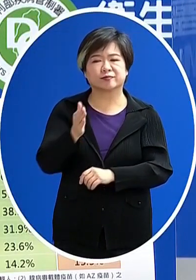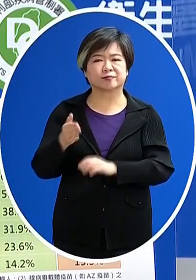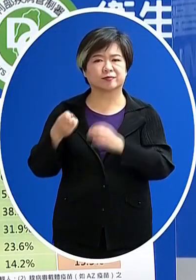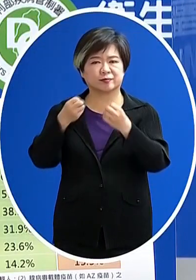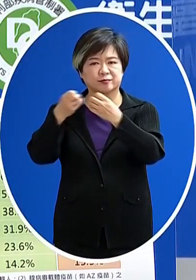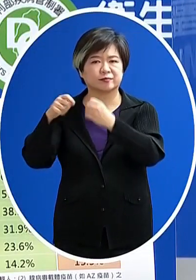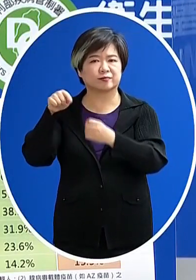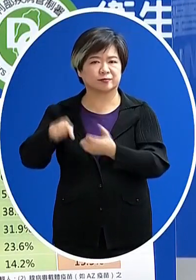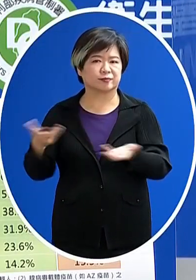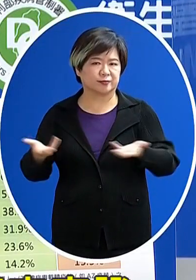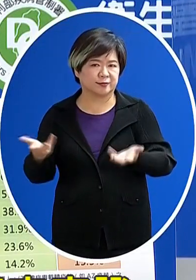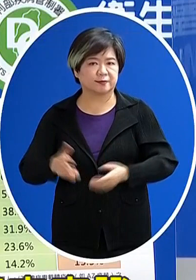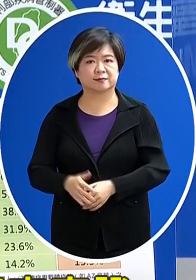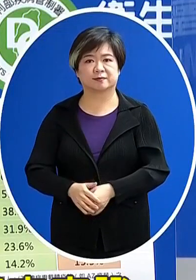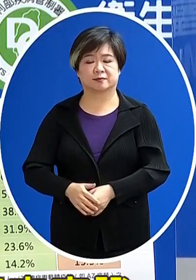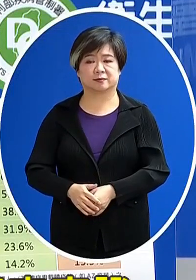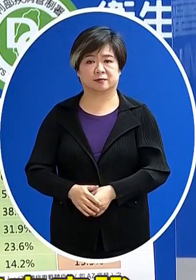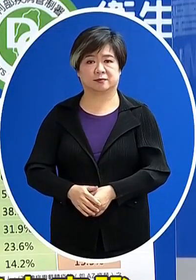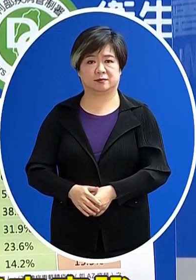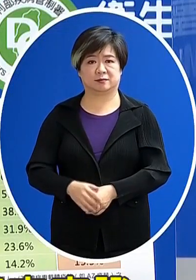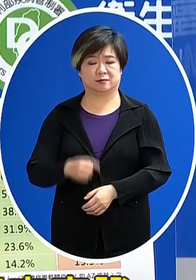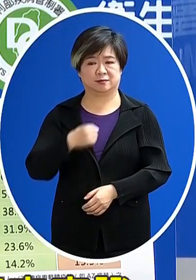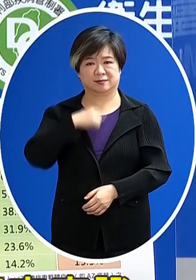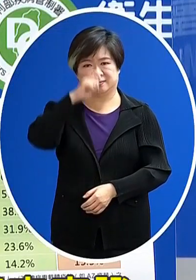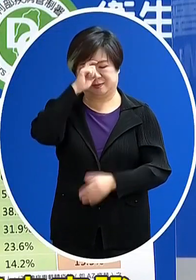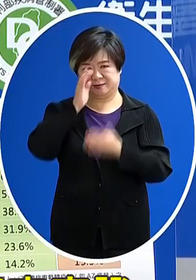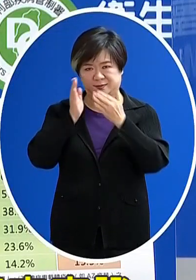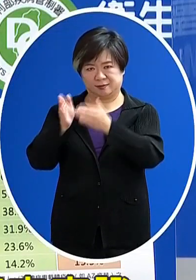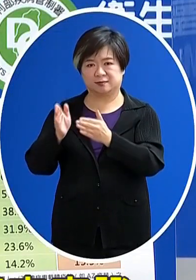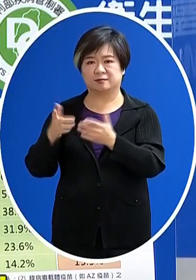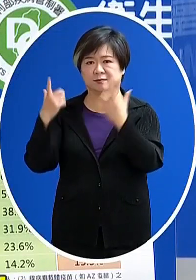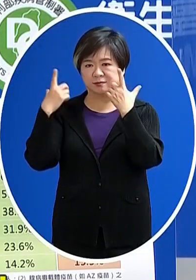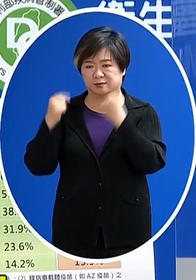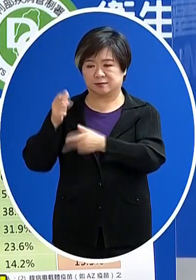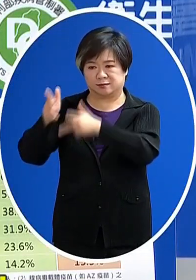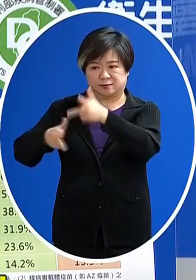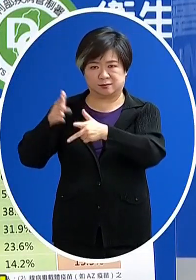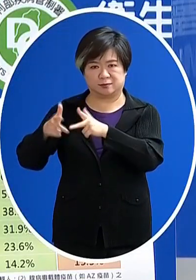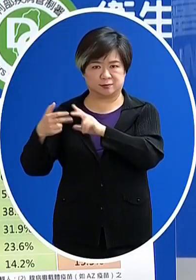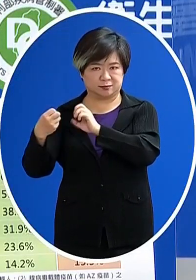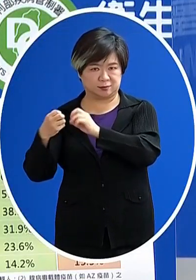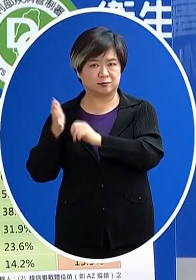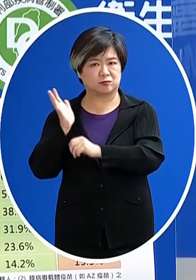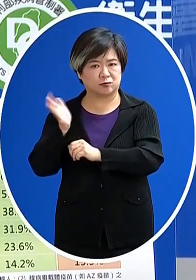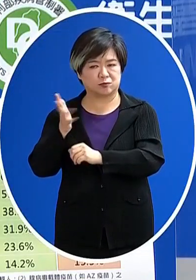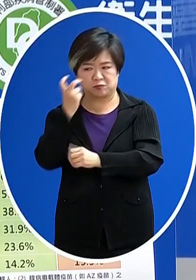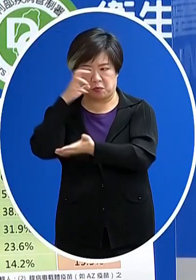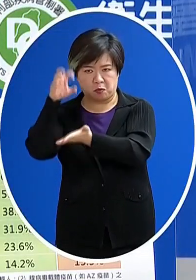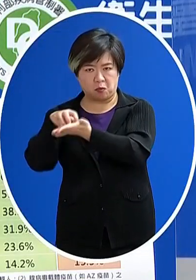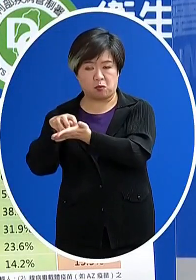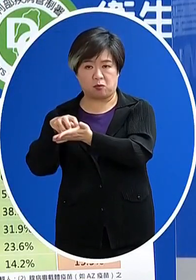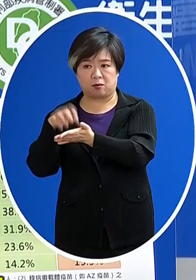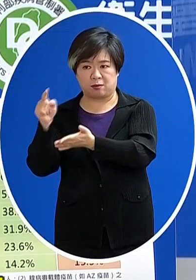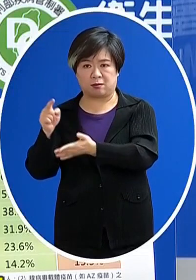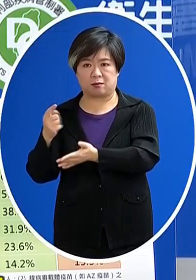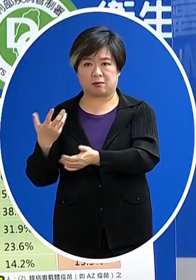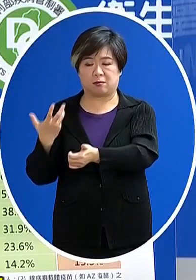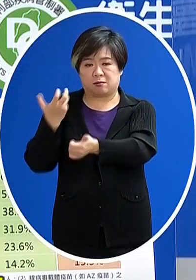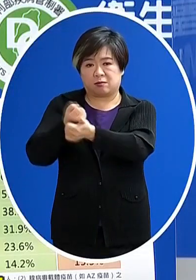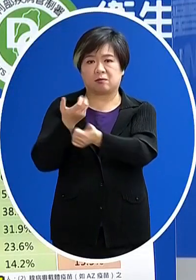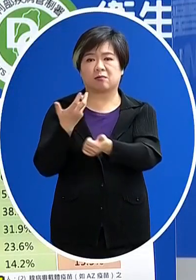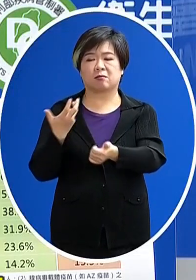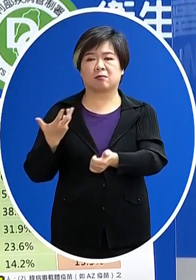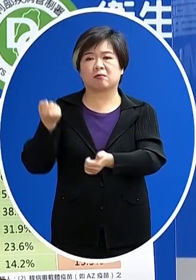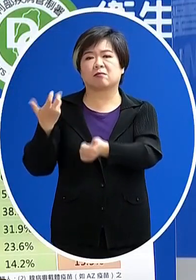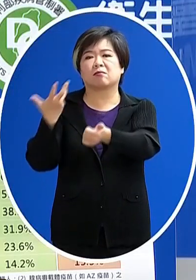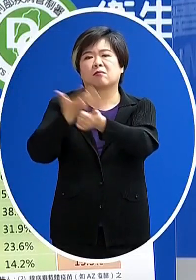这个事情，那我们当然是要跟原厂来查证他们是不是有得到相关的一些授权，那现在查证的结